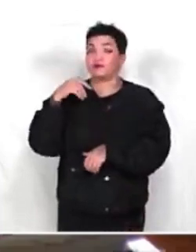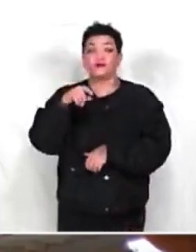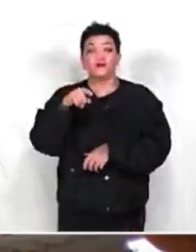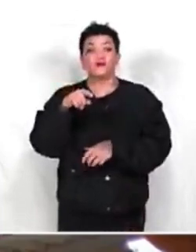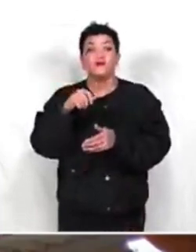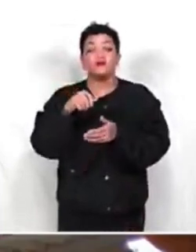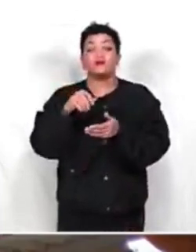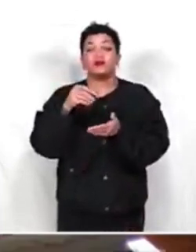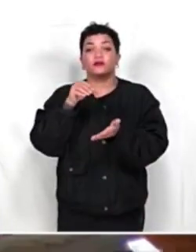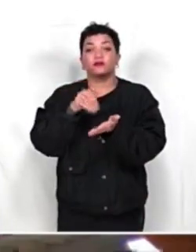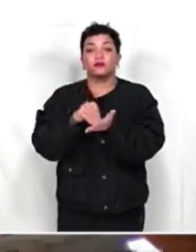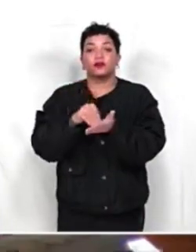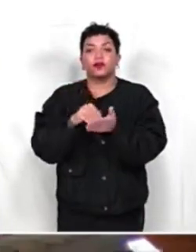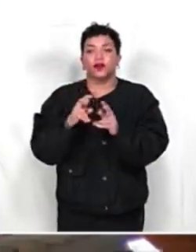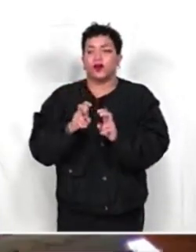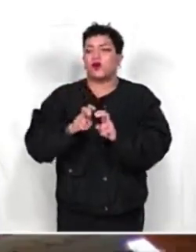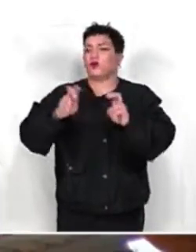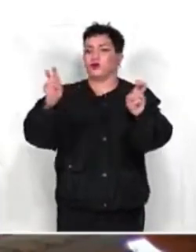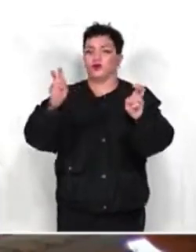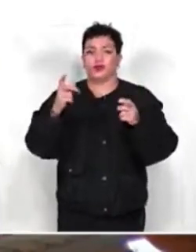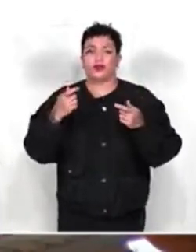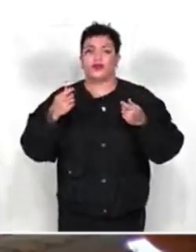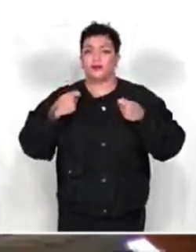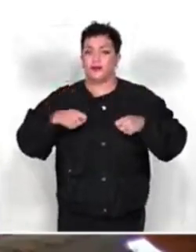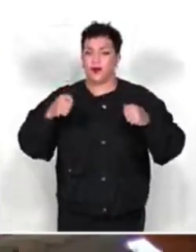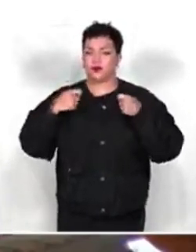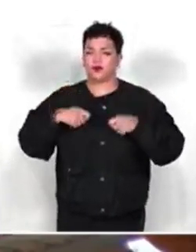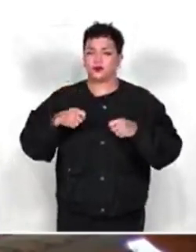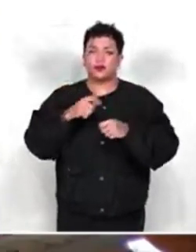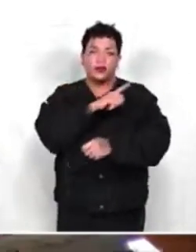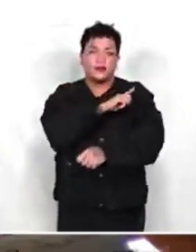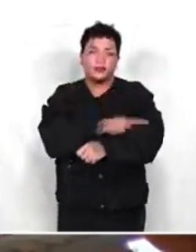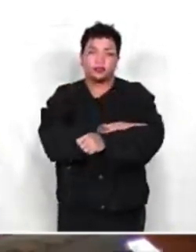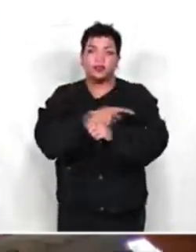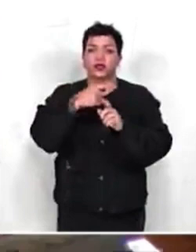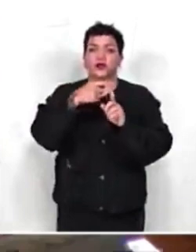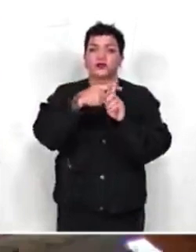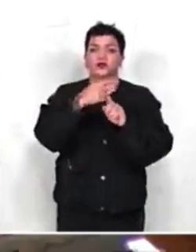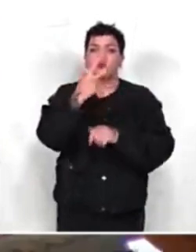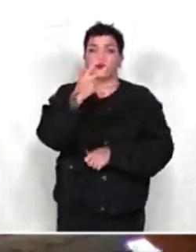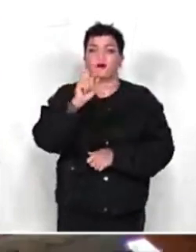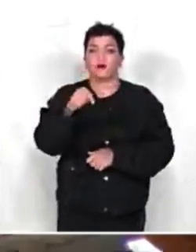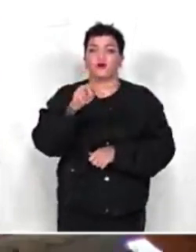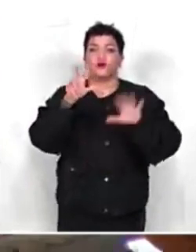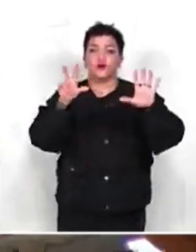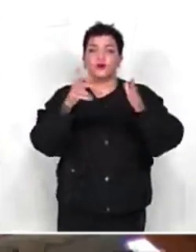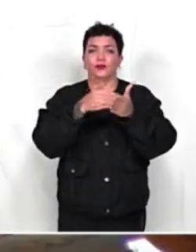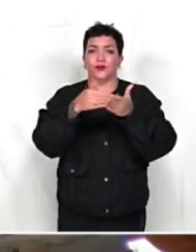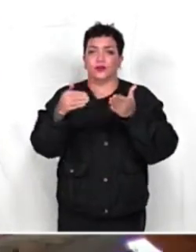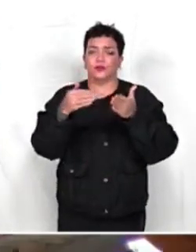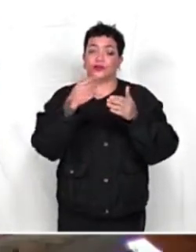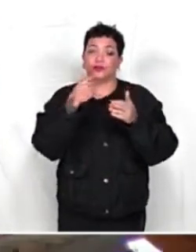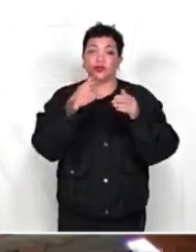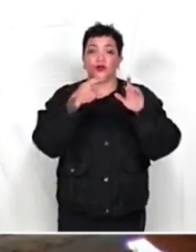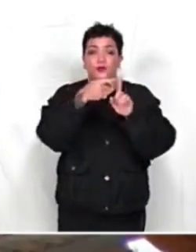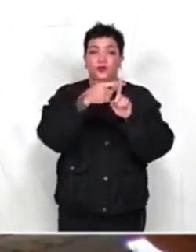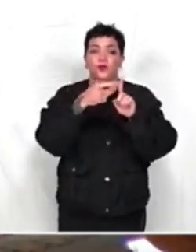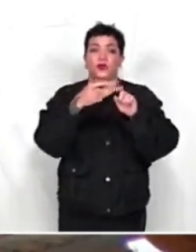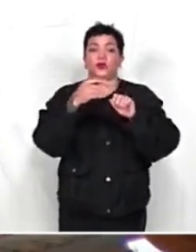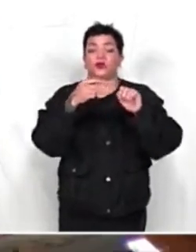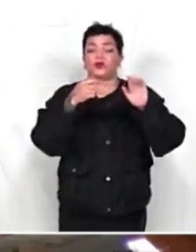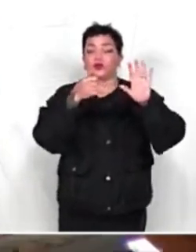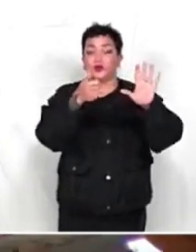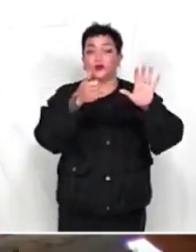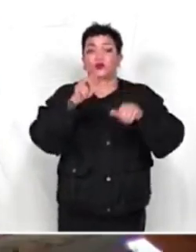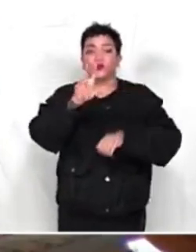hausse exorbitante de dépenses d'énergie, plus 3,8 millions, soit plus 160%. On sait